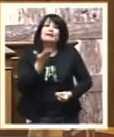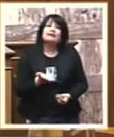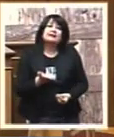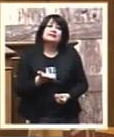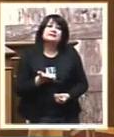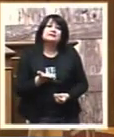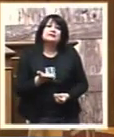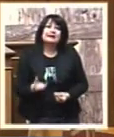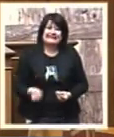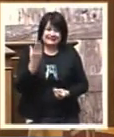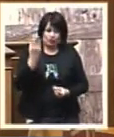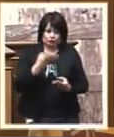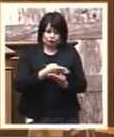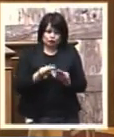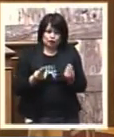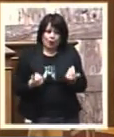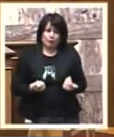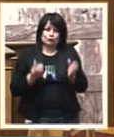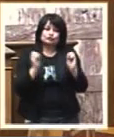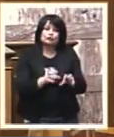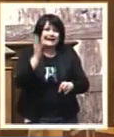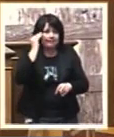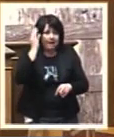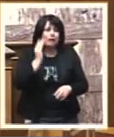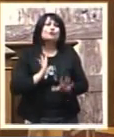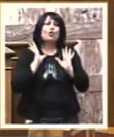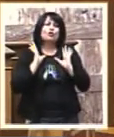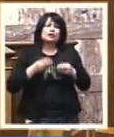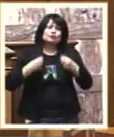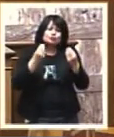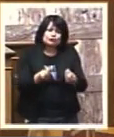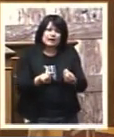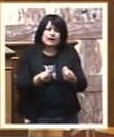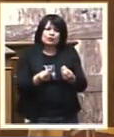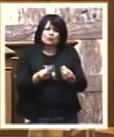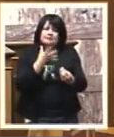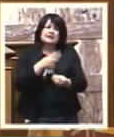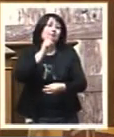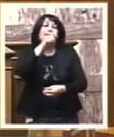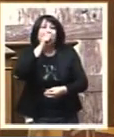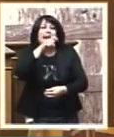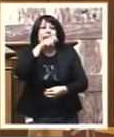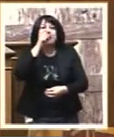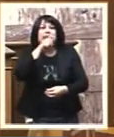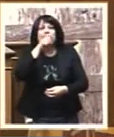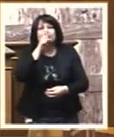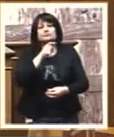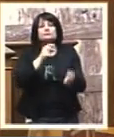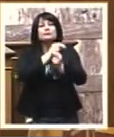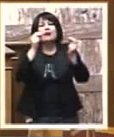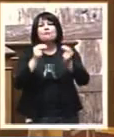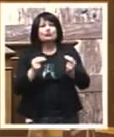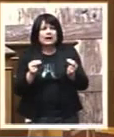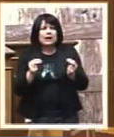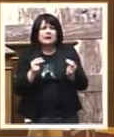όχι σύγχρονες μεθόδους μάθησης, αλλά μεθόδους και περιεχόμενο διδασκαλίας, αποστήθησης, που αντιστοιχούσαν σε μια